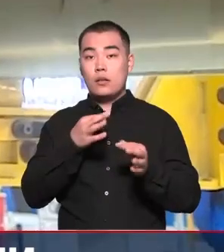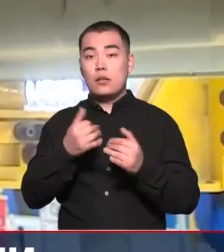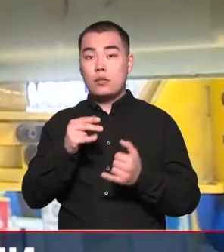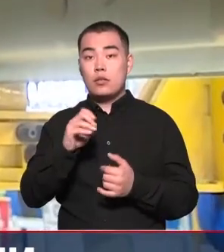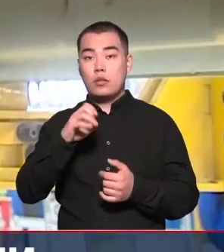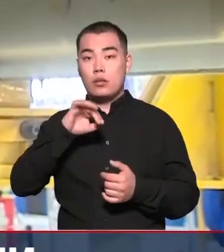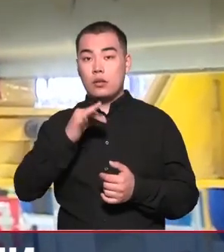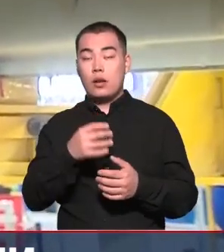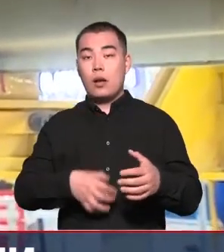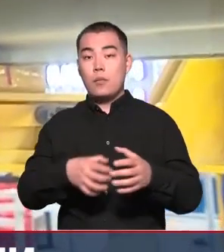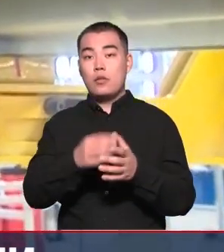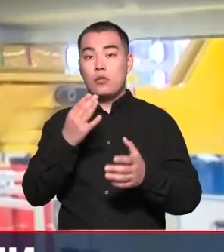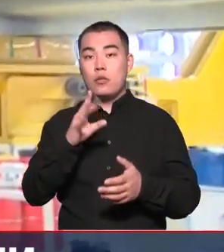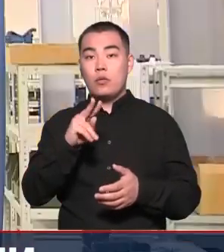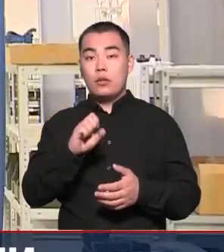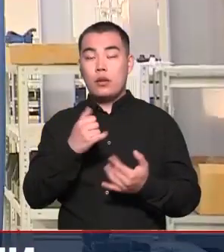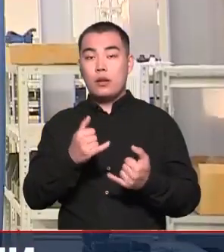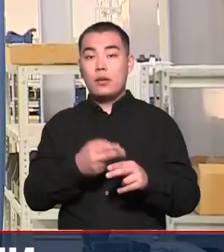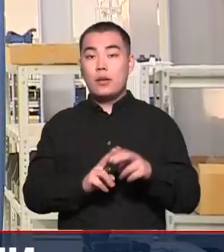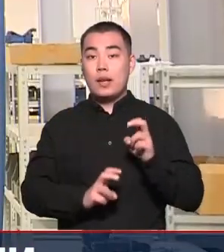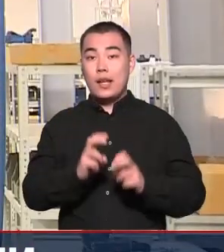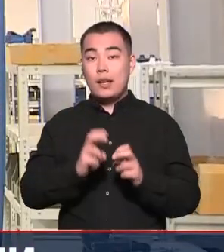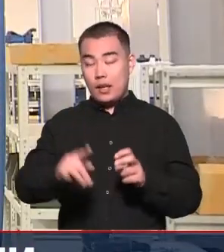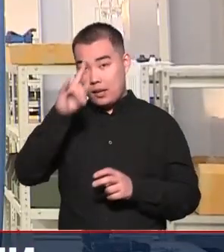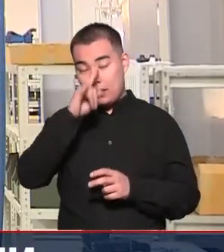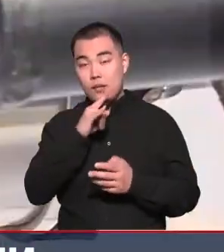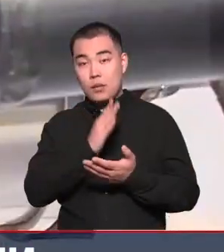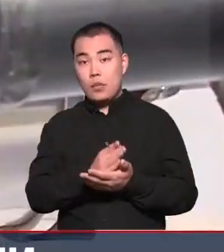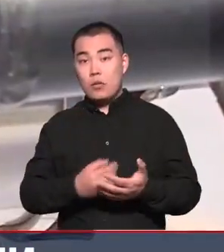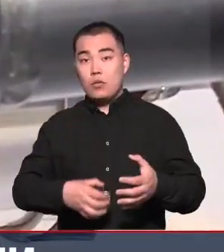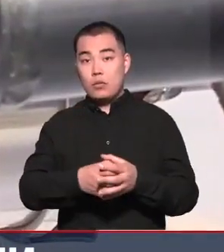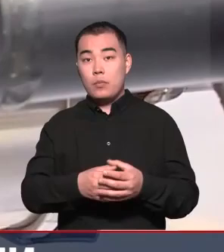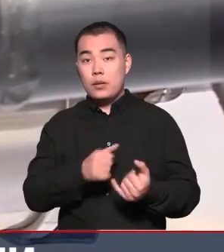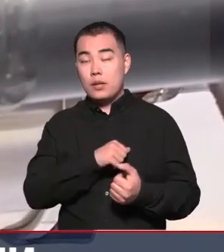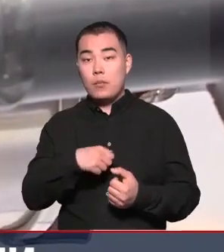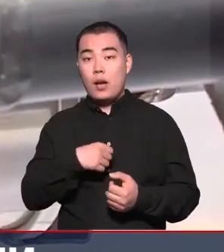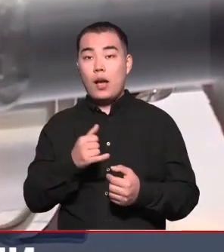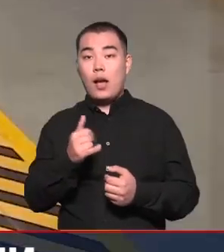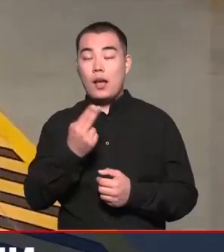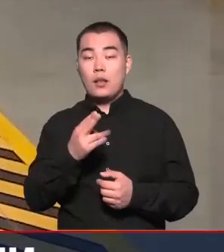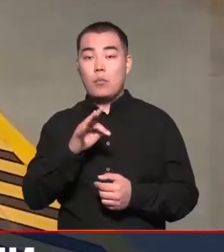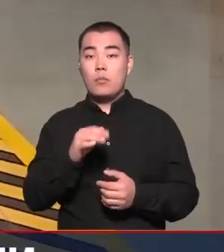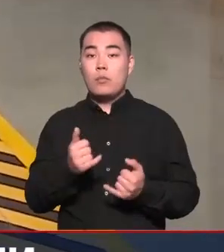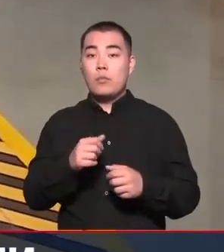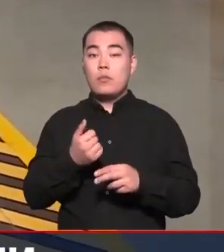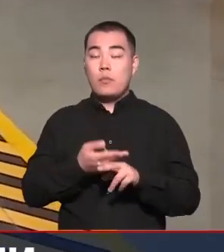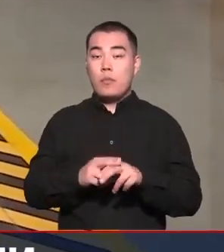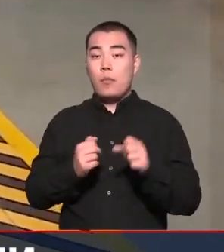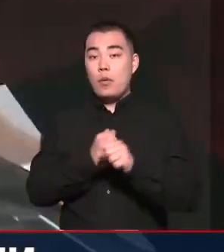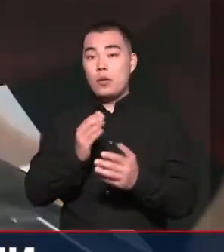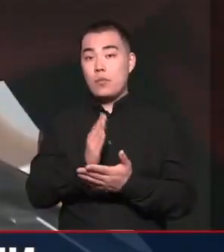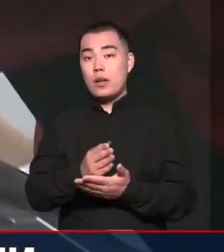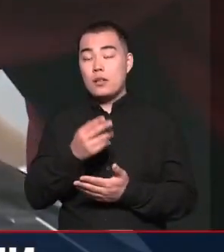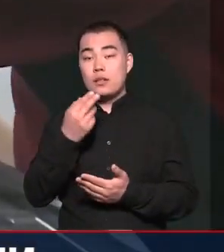чешской компанией «Шкода» по налаживанию производства их машин в Казахстане. Группа компании «Astana Motors» привлекает известные китайские бренды, такие